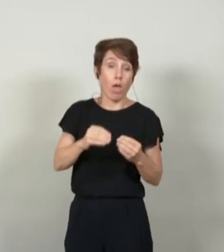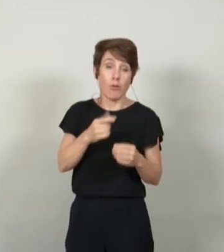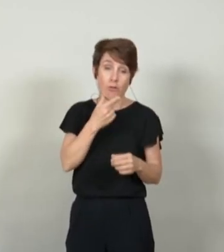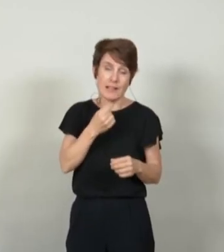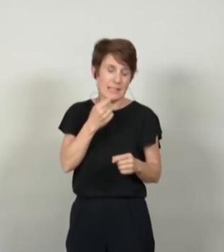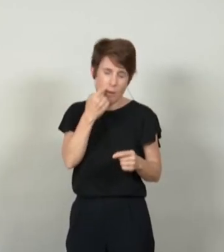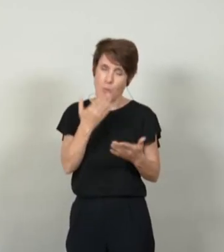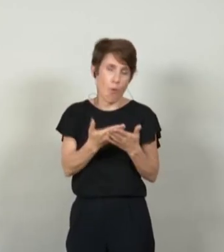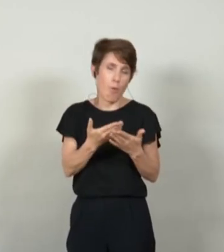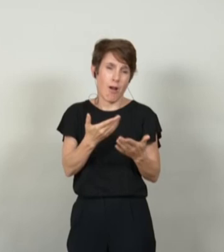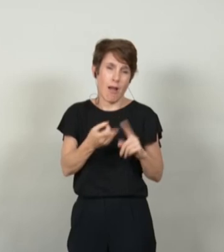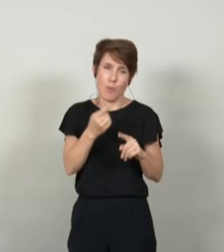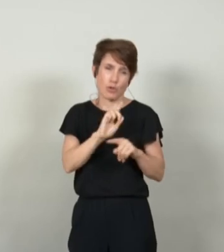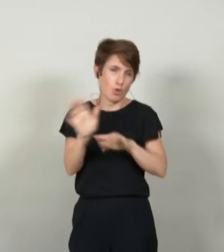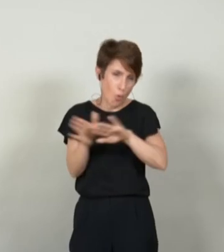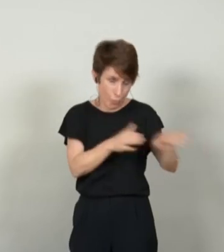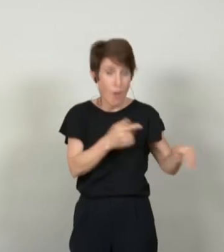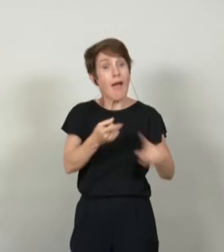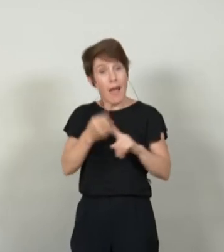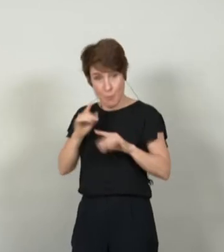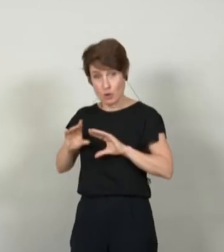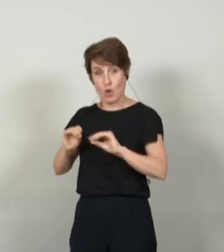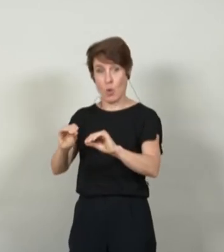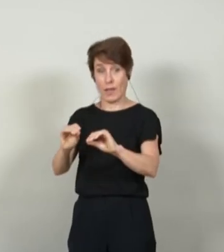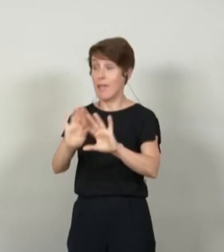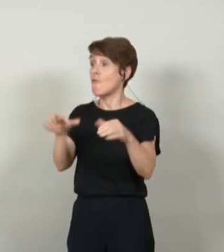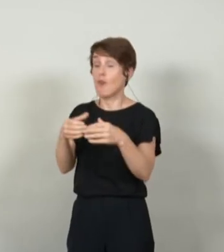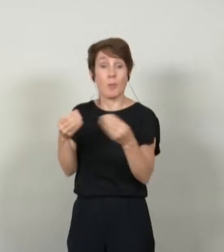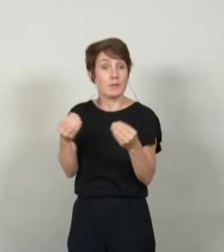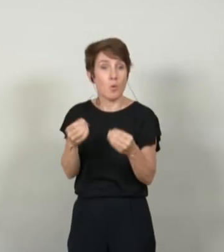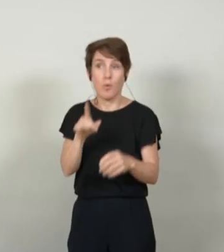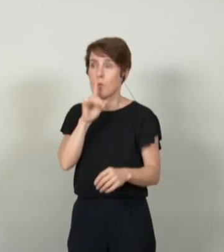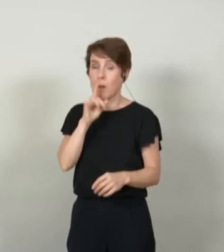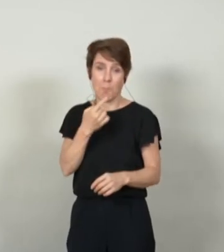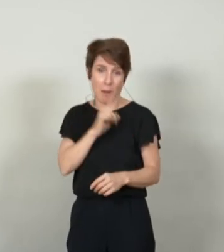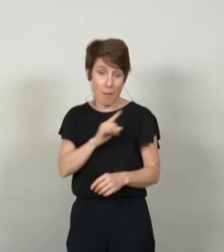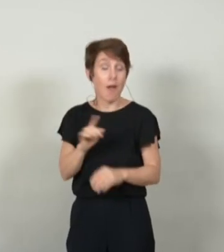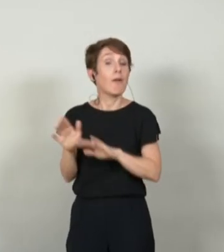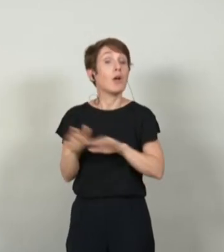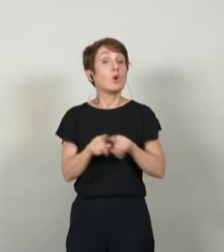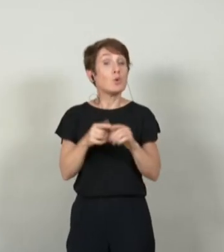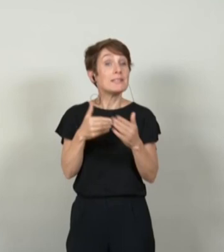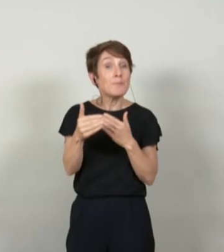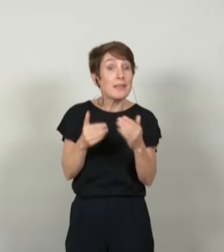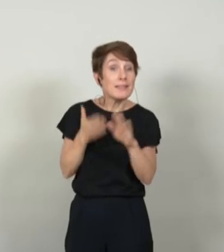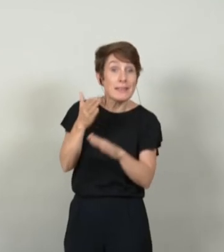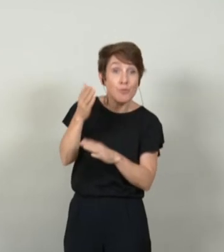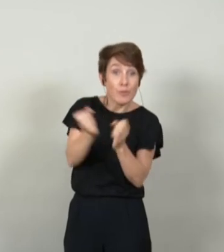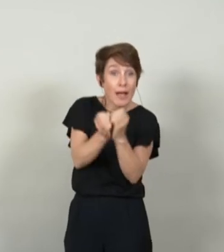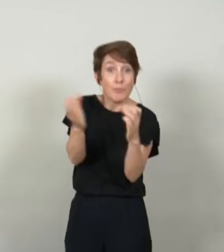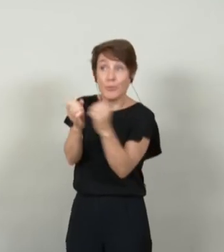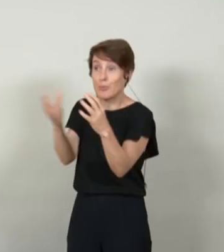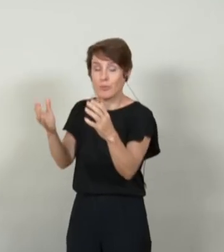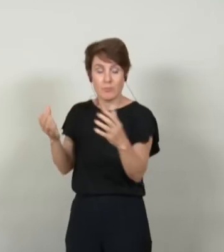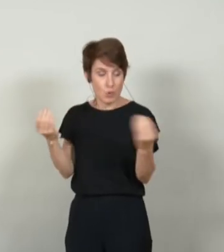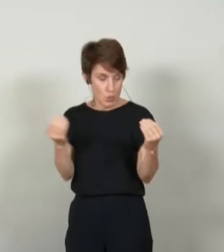pas non je crois beaucoup plus au concret donc la formation mais aussi il y a les métiers et la formation les métiers là-dedans je ne vois pas je n'ai pas trouvé